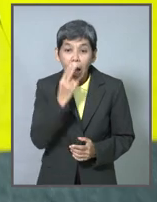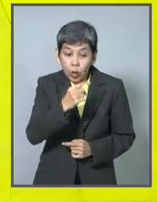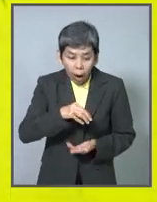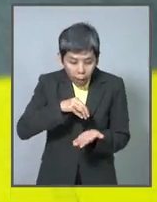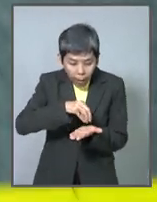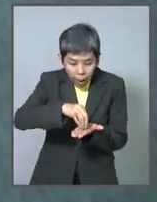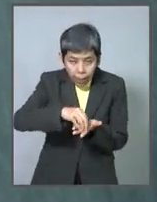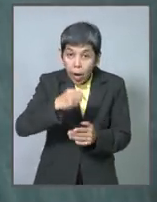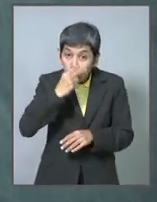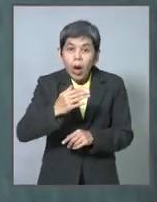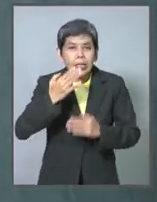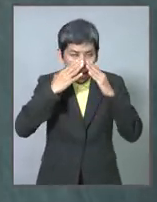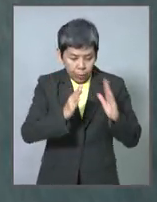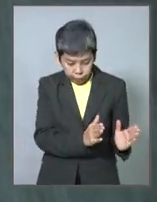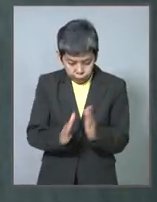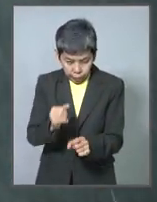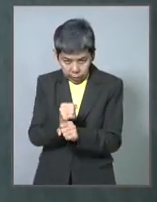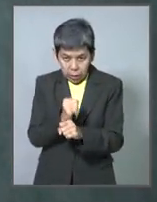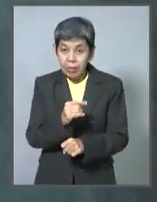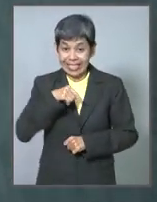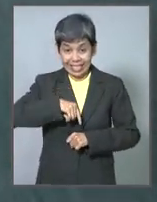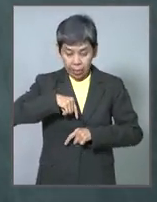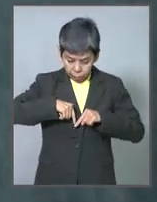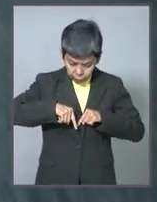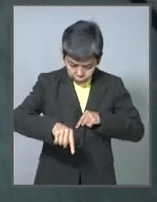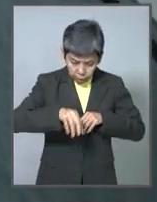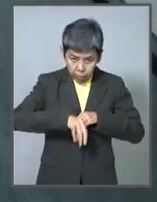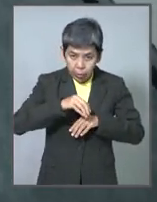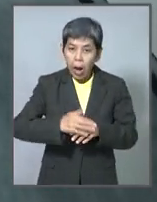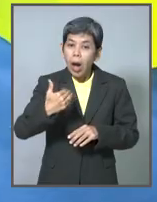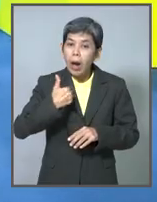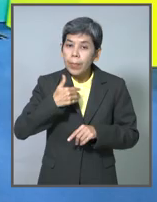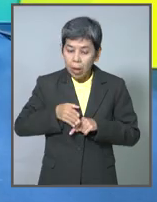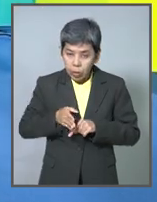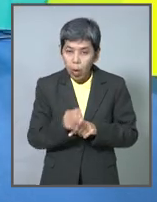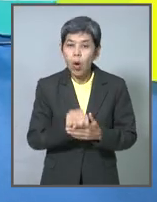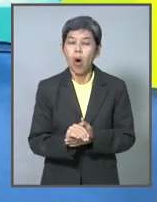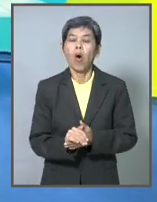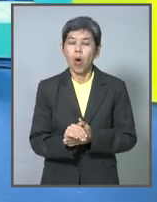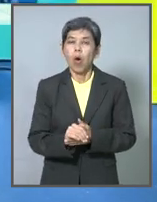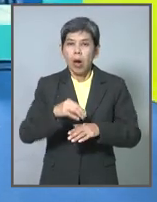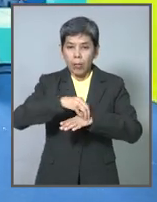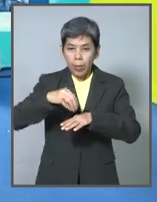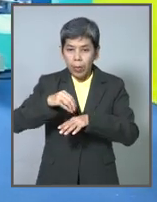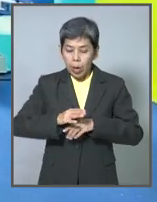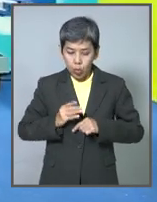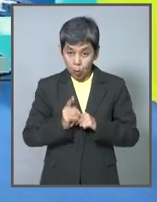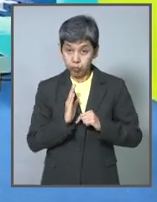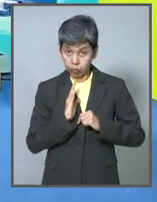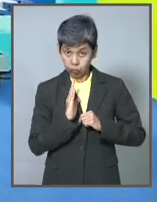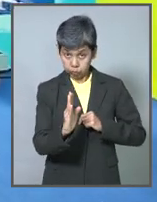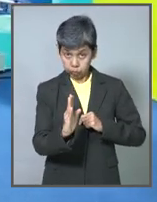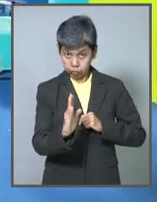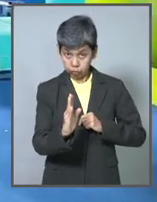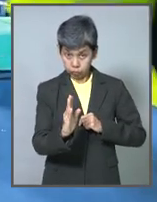อดเนี่ยเราจำลองมานะคะท่านี้แปลว่าอะไรถึงจุดแยกที่เป็นกลมๆนะคะจุดแยกแต่เนี้ยคือเดินตรงไปอันนี้คือจุ